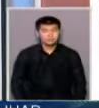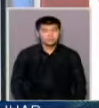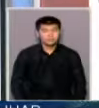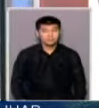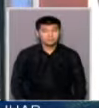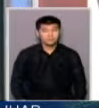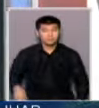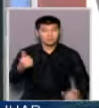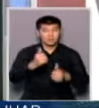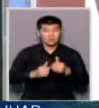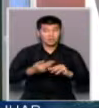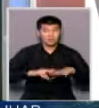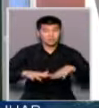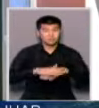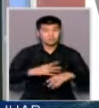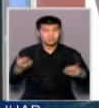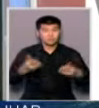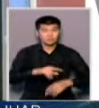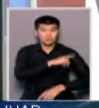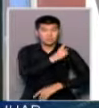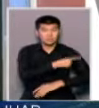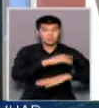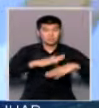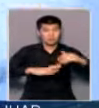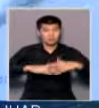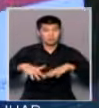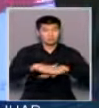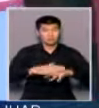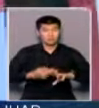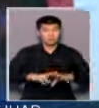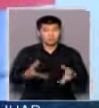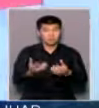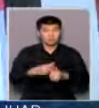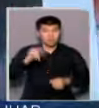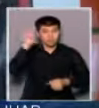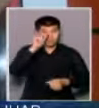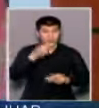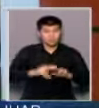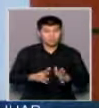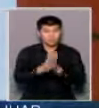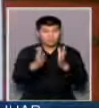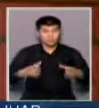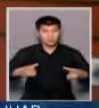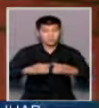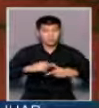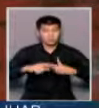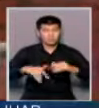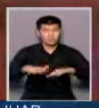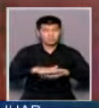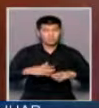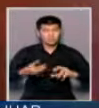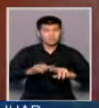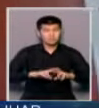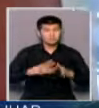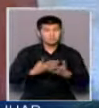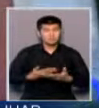В любой отрасли нашей страны нужны сильные специалисты. Получившая знания за рубежом и работавшая в крупном учебном заведении страны и в разных